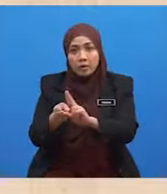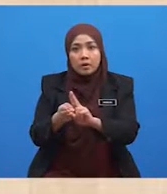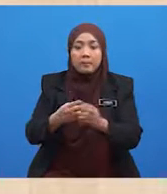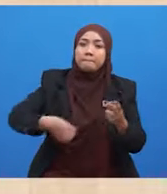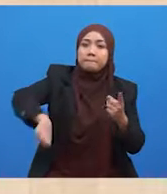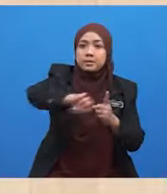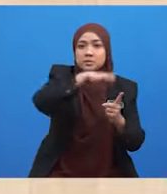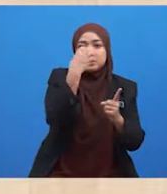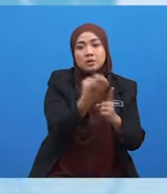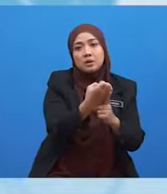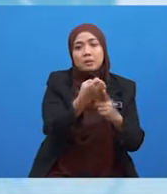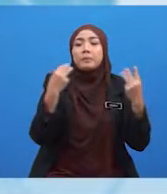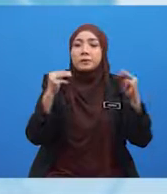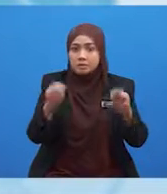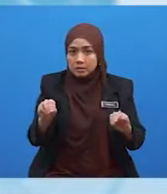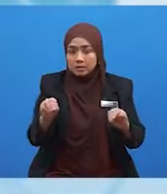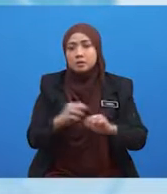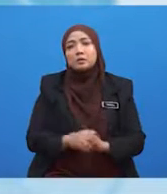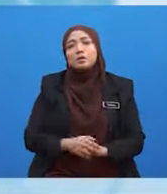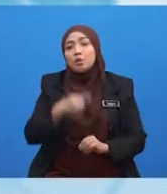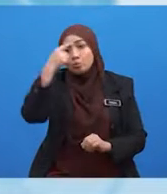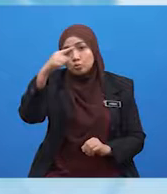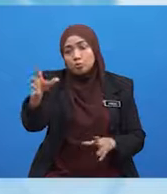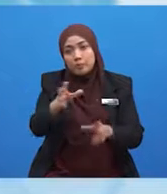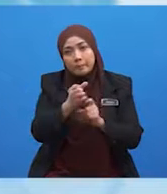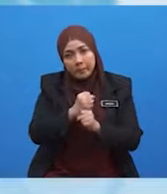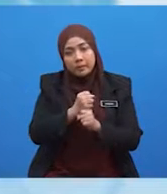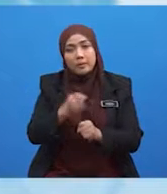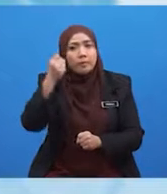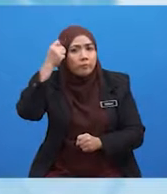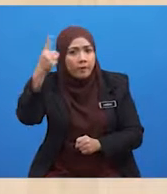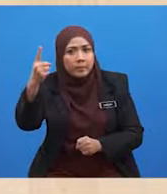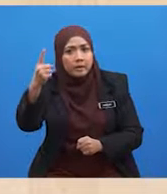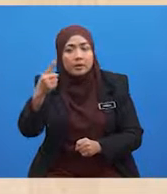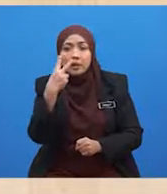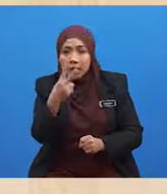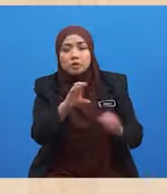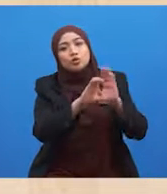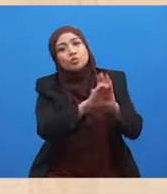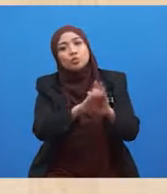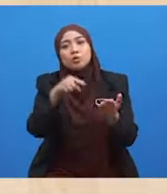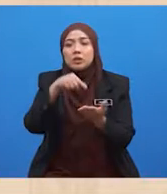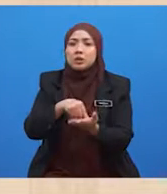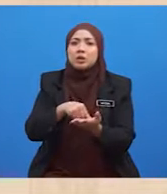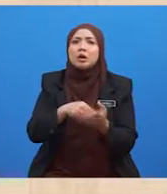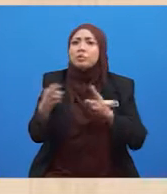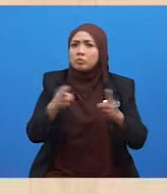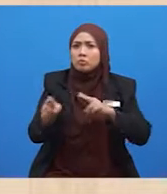kitaran pemasaran bagi mendapatkan kefahaman Mari kita lihat contoh yang berikut